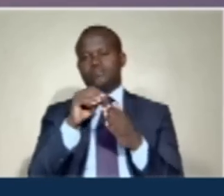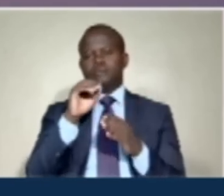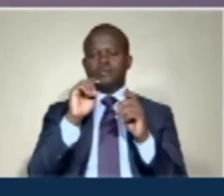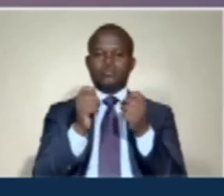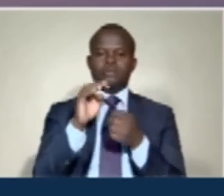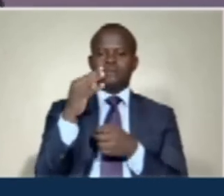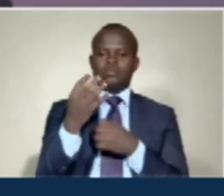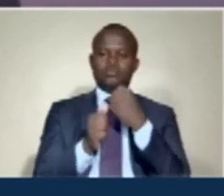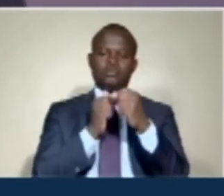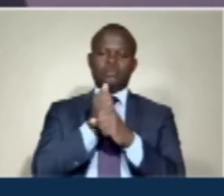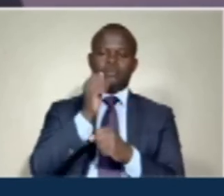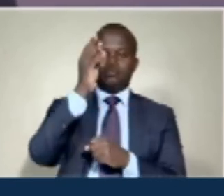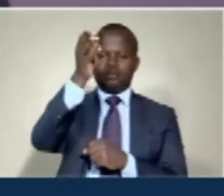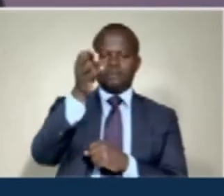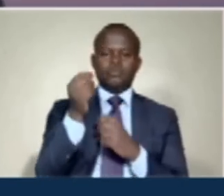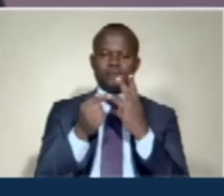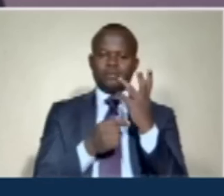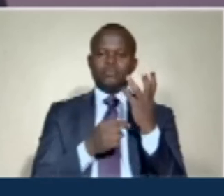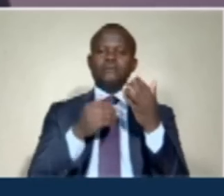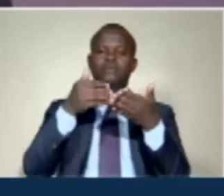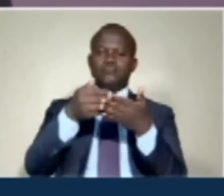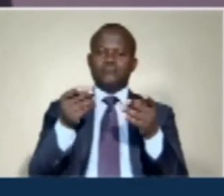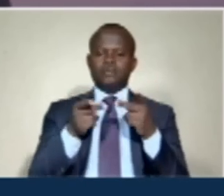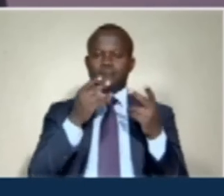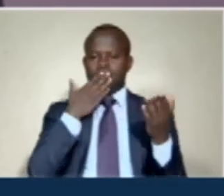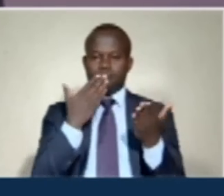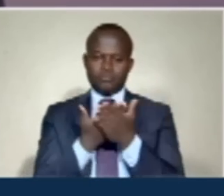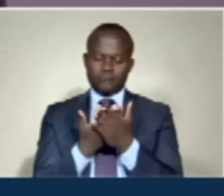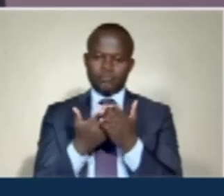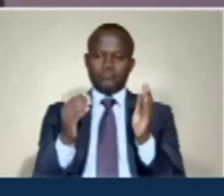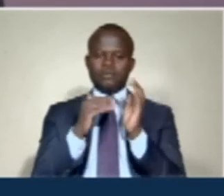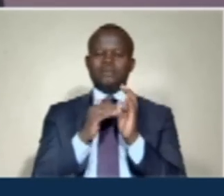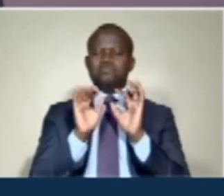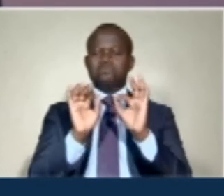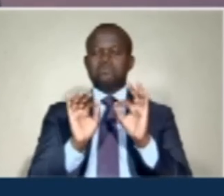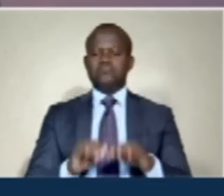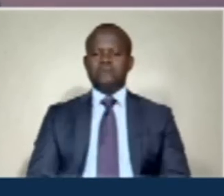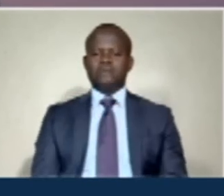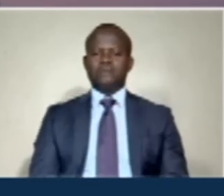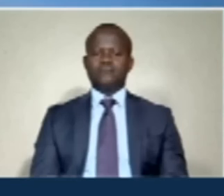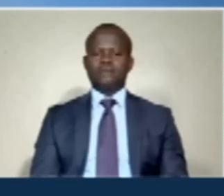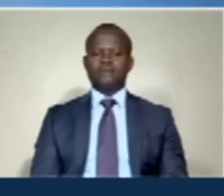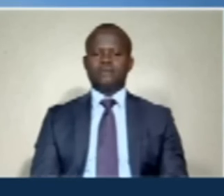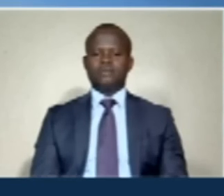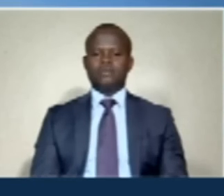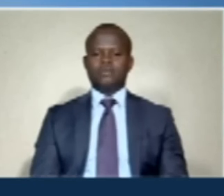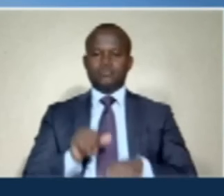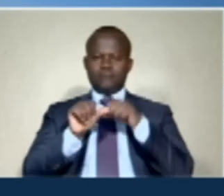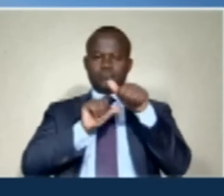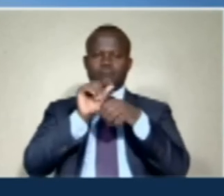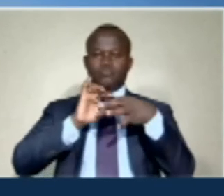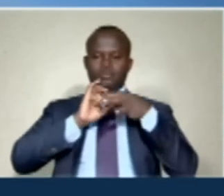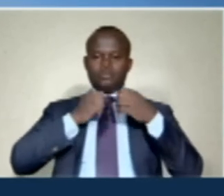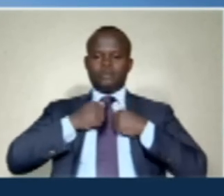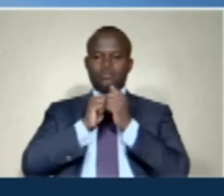kane umwaka utaha ibintu bizaba bigeze ahantu heza kandi hafatika. Ku birebana n'ubufatanye